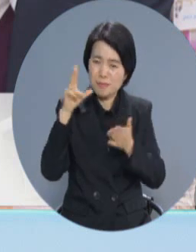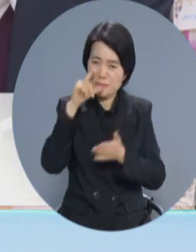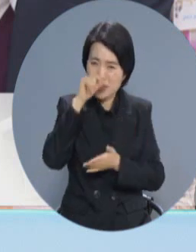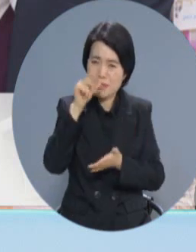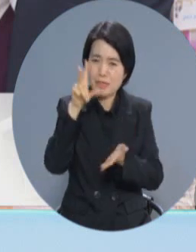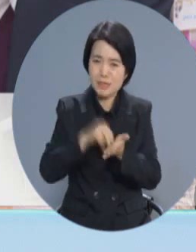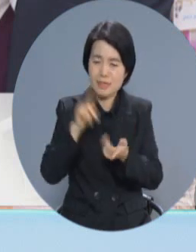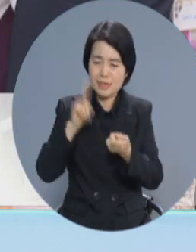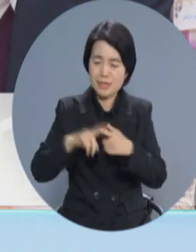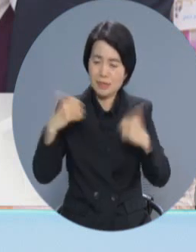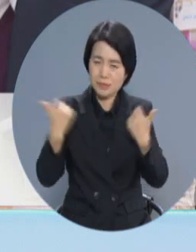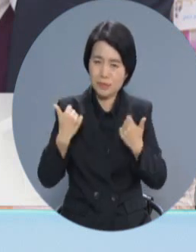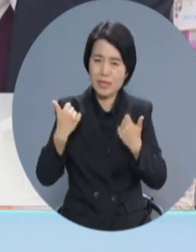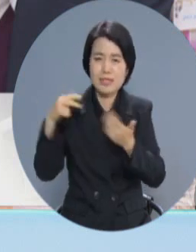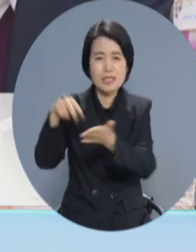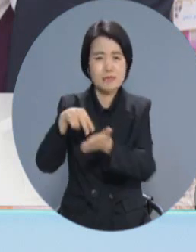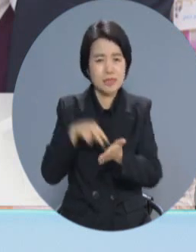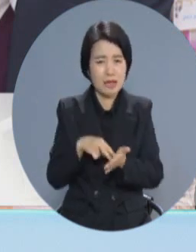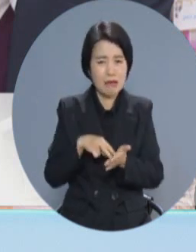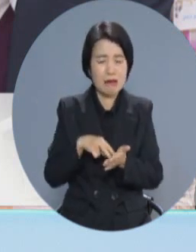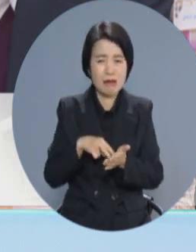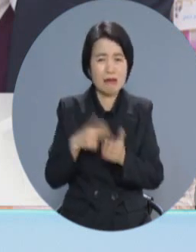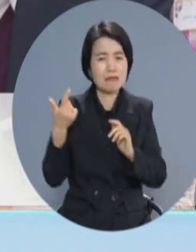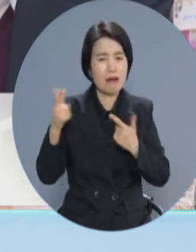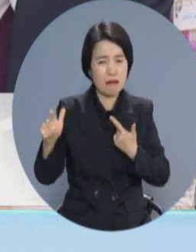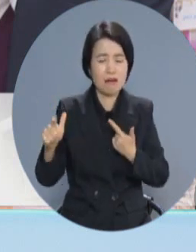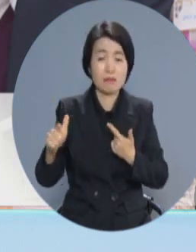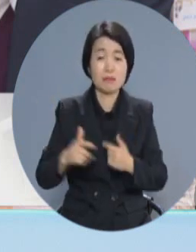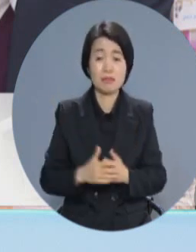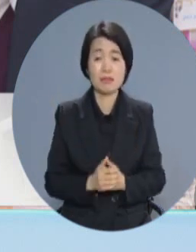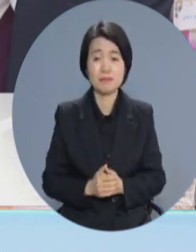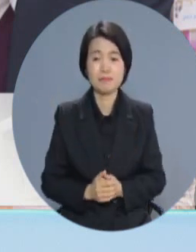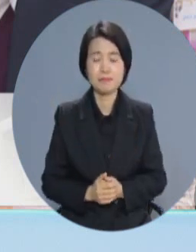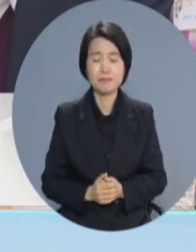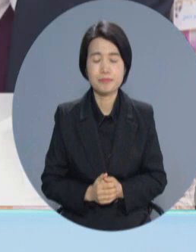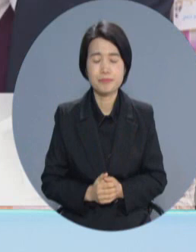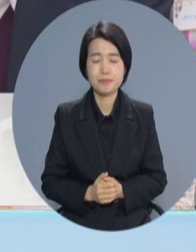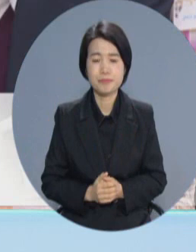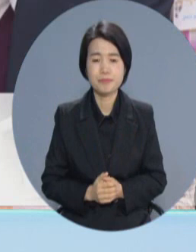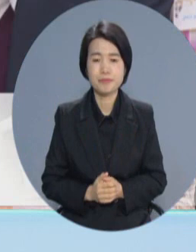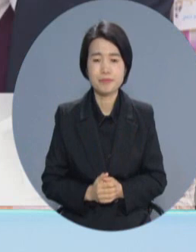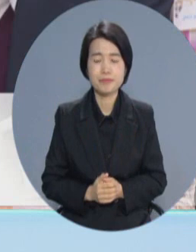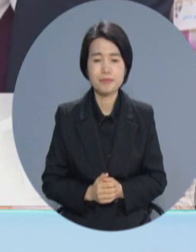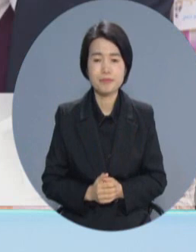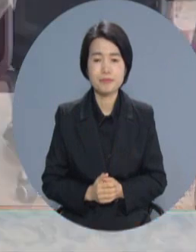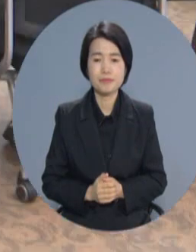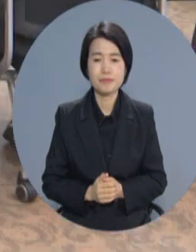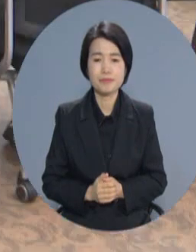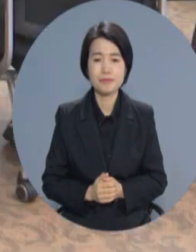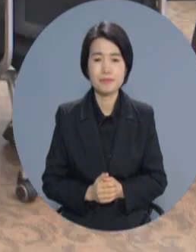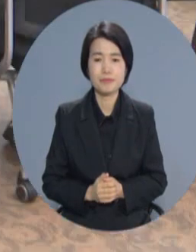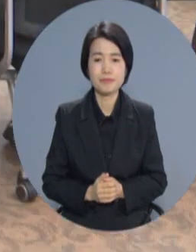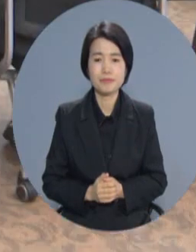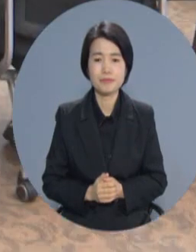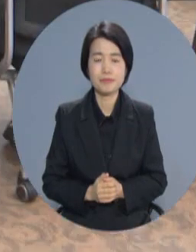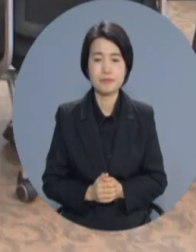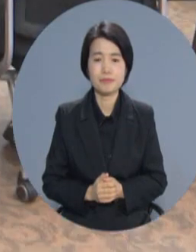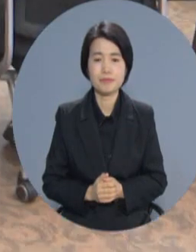대해 국회의원들 간의 입장차는 여전히 컸습니다. 김주희 기자가 취재했습니다.